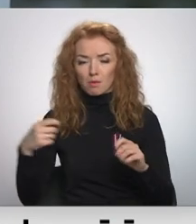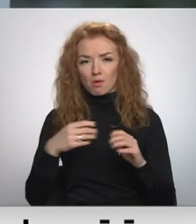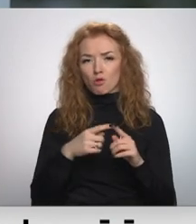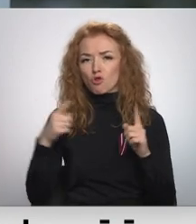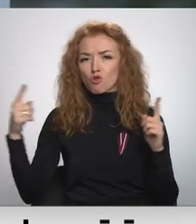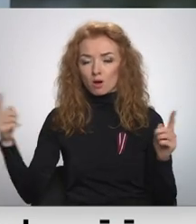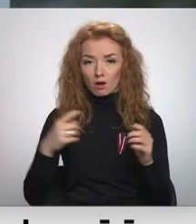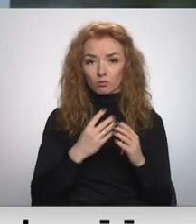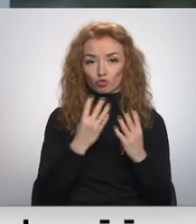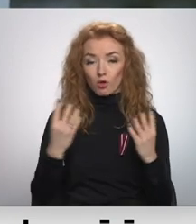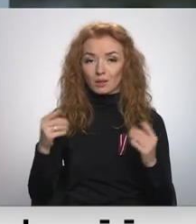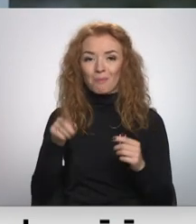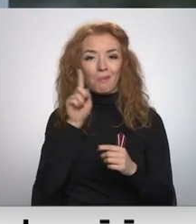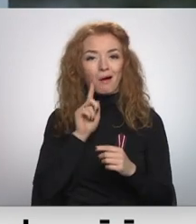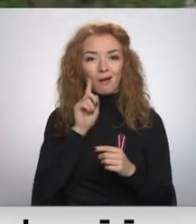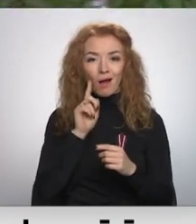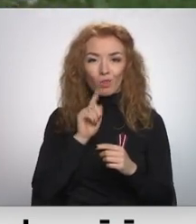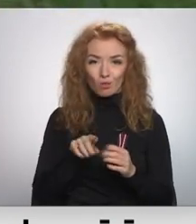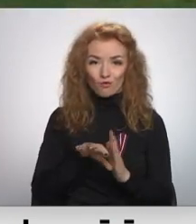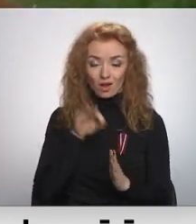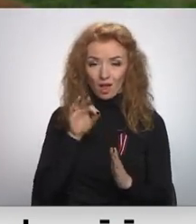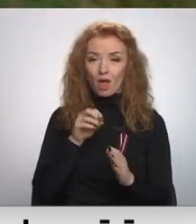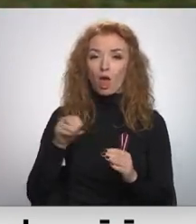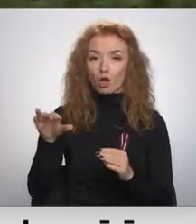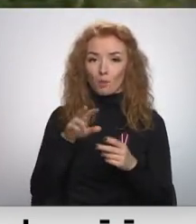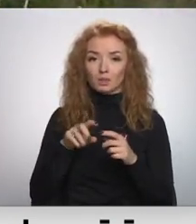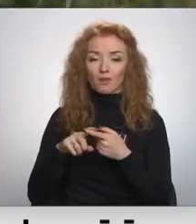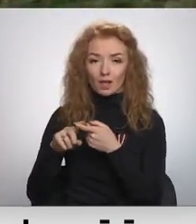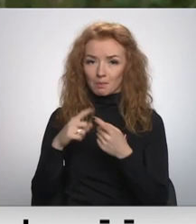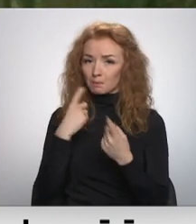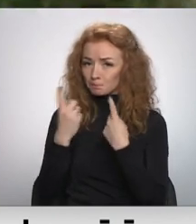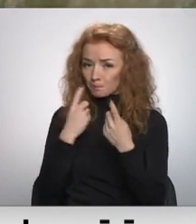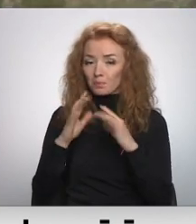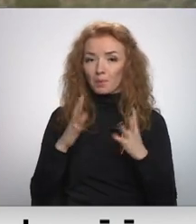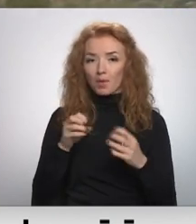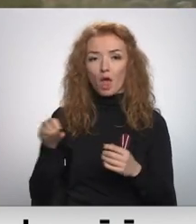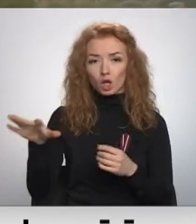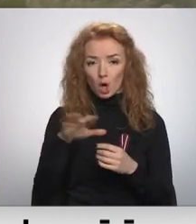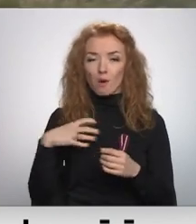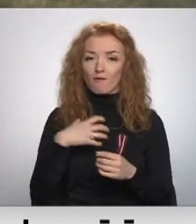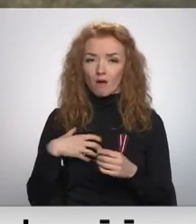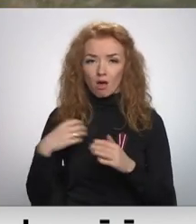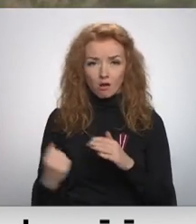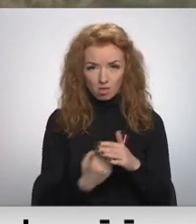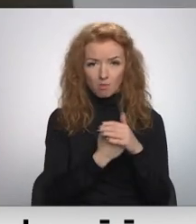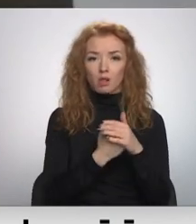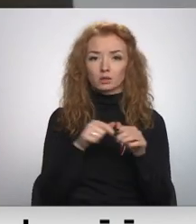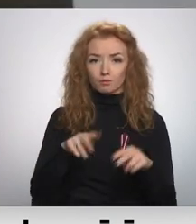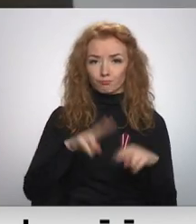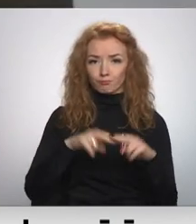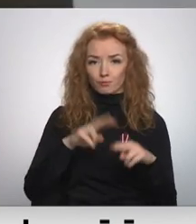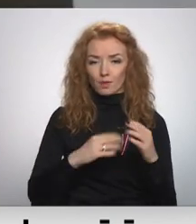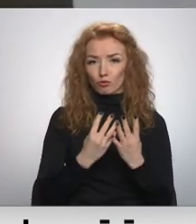šis ir arī tikai pagaidu variants. Saruns Eiropā turpinās, bet ministra ir droša. Eiropai jāatbalsta infrastruktūras izbūve. Ir